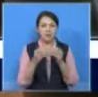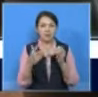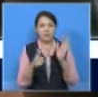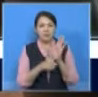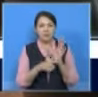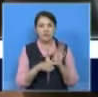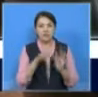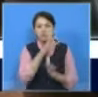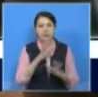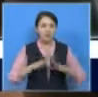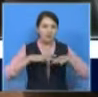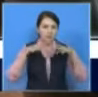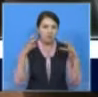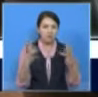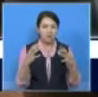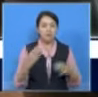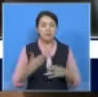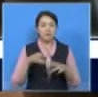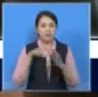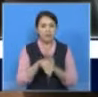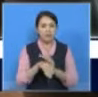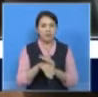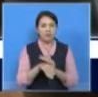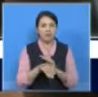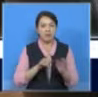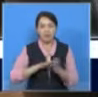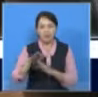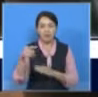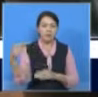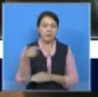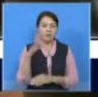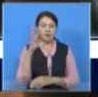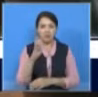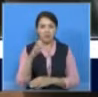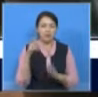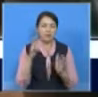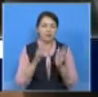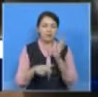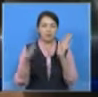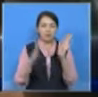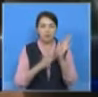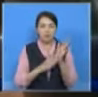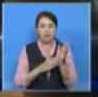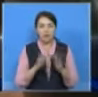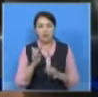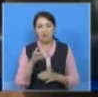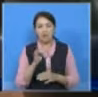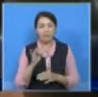17% көбірек. Сонымен қатар, оның ішінде орындалғаны 1479 атқарушылық өндіріс,